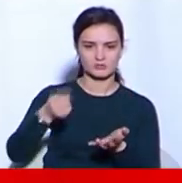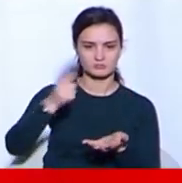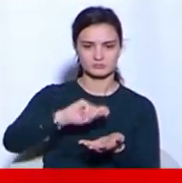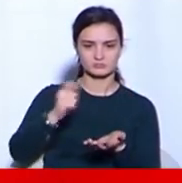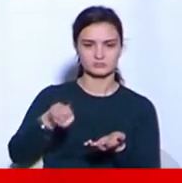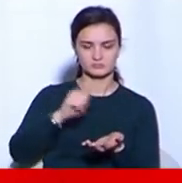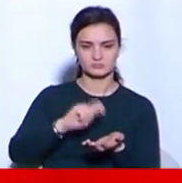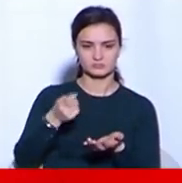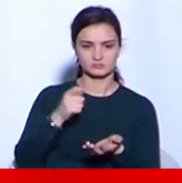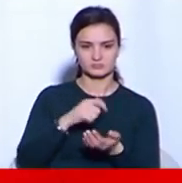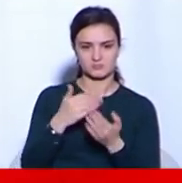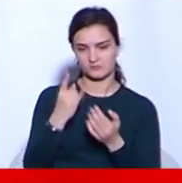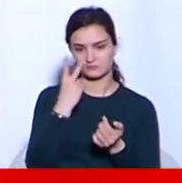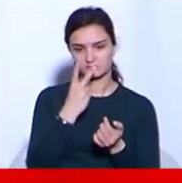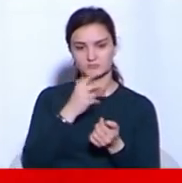და როდესაც მაგალითად